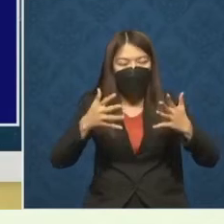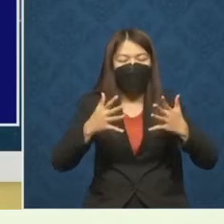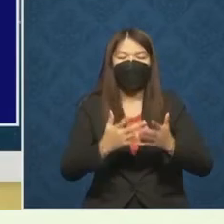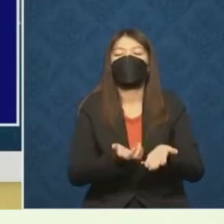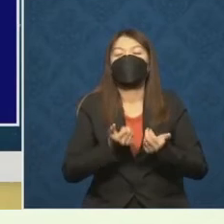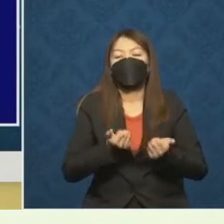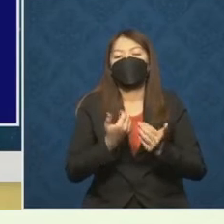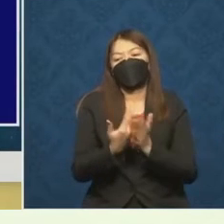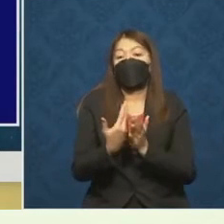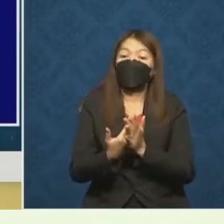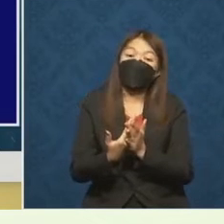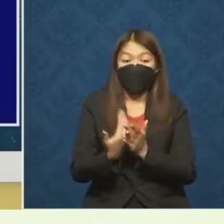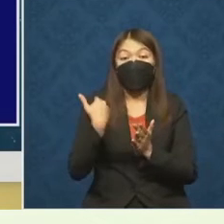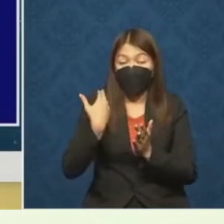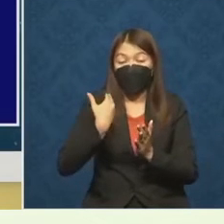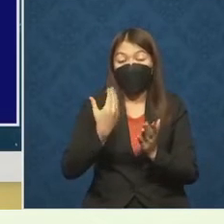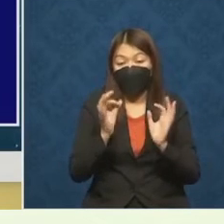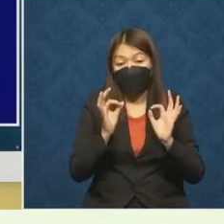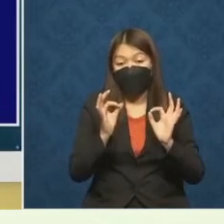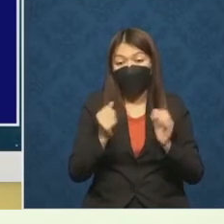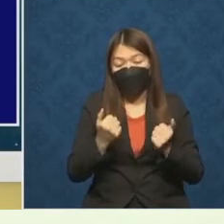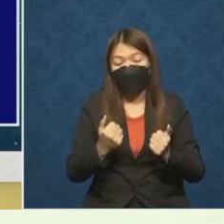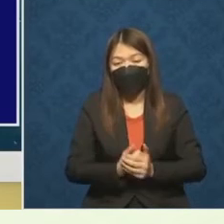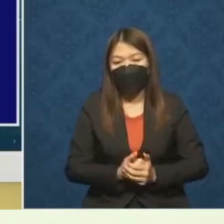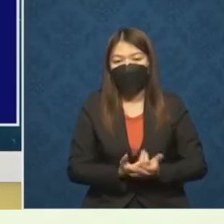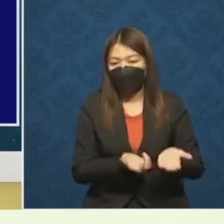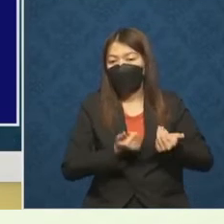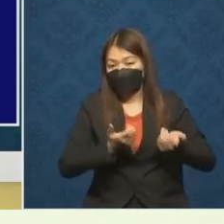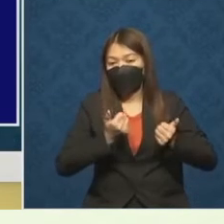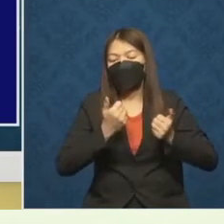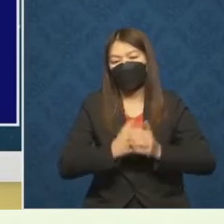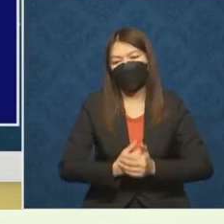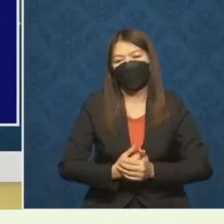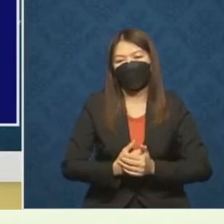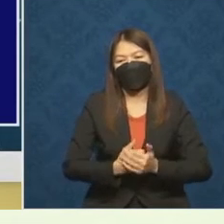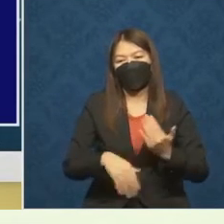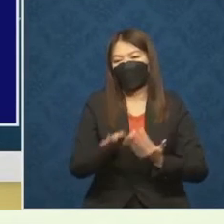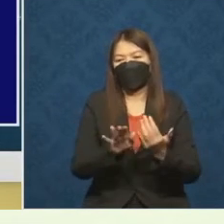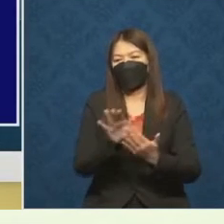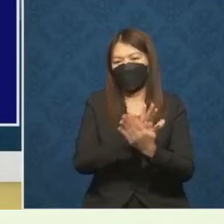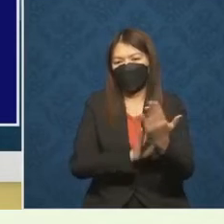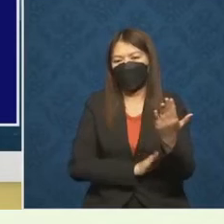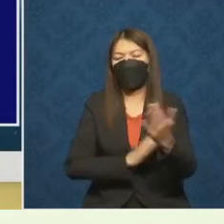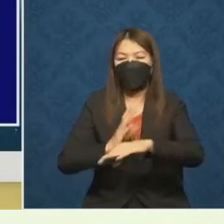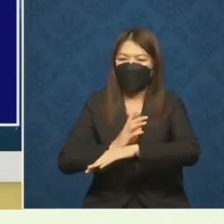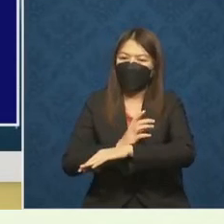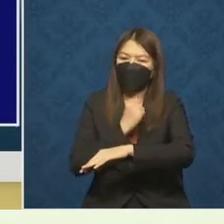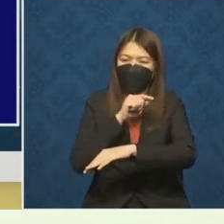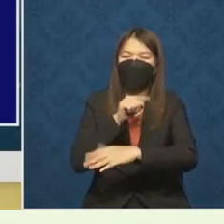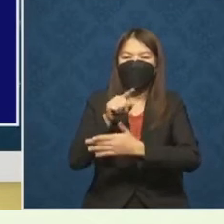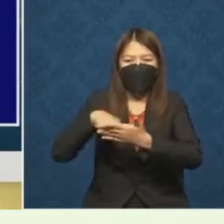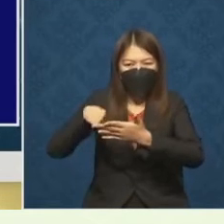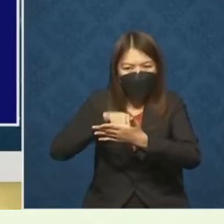มีเงินหลายอย่างนะครับนี่แหละครับการเป็นรูปประเทศด้านการเลือกตั้งอะไรถึงยังไม่สำเร็จน